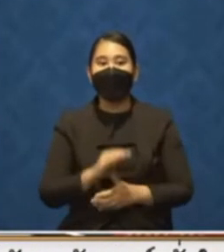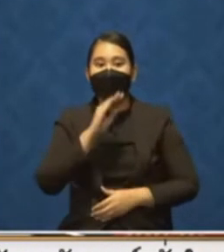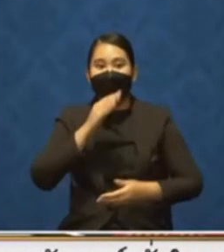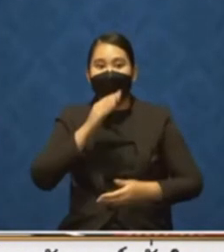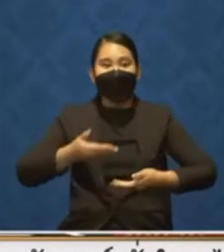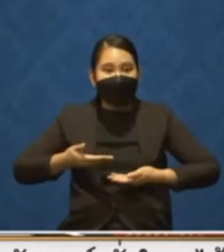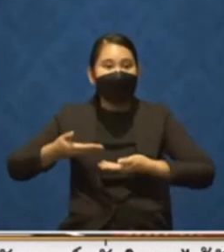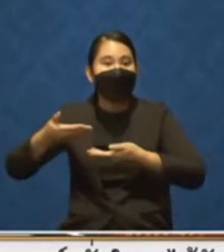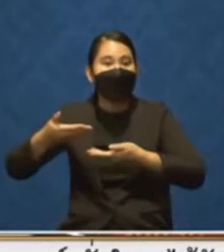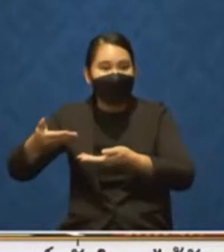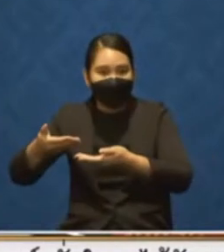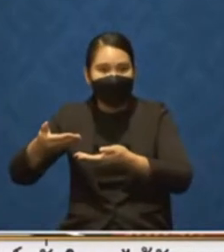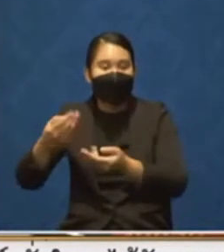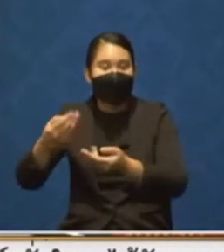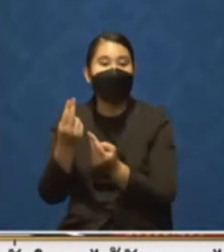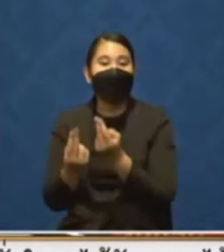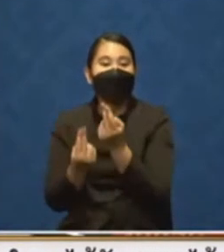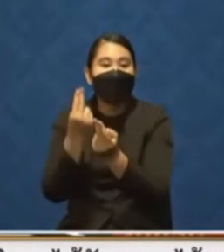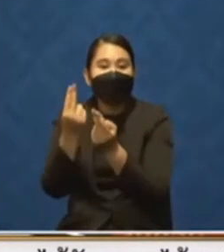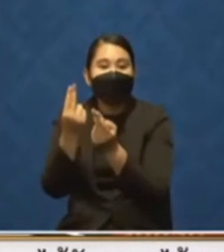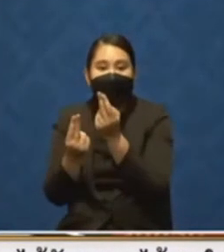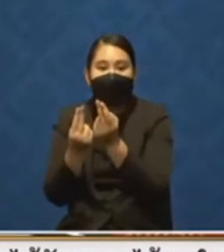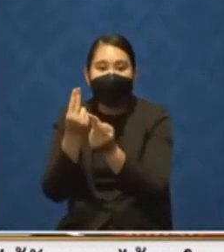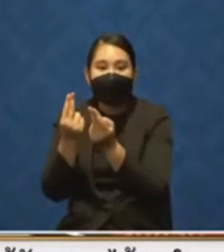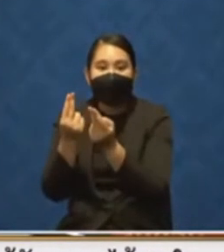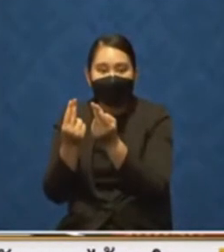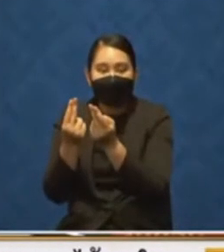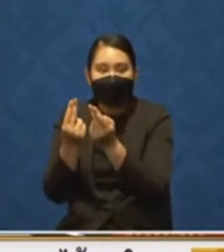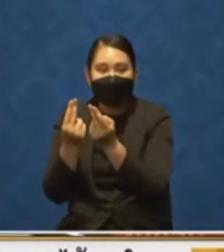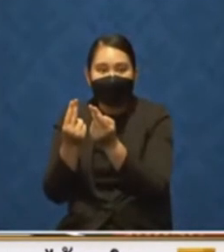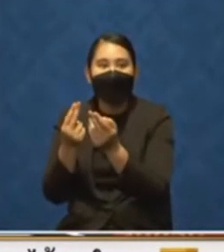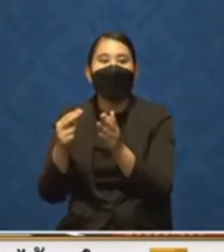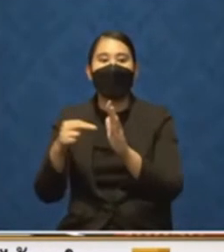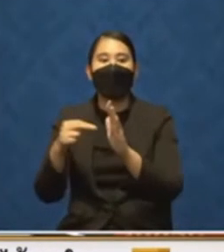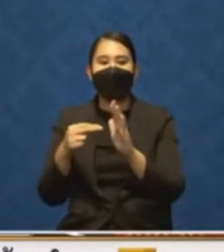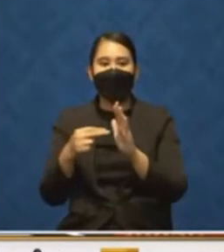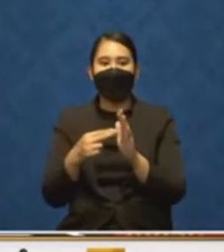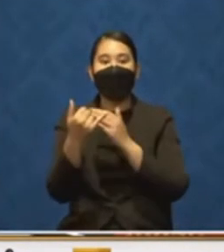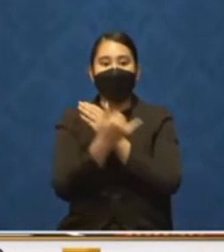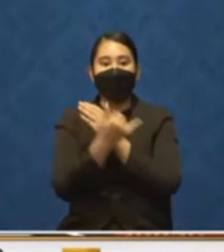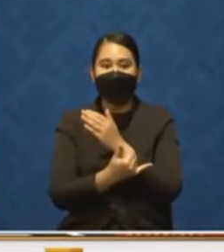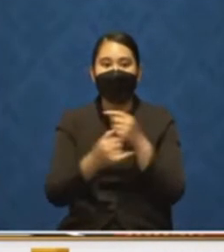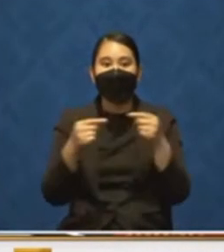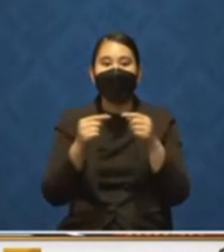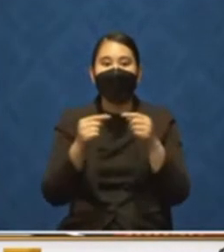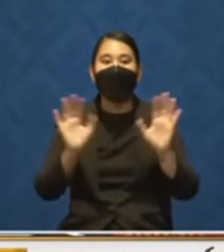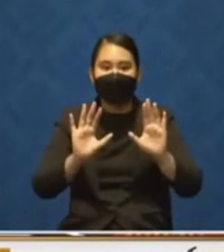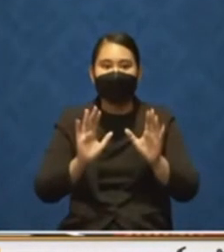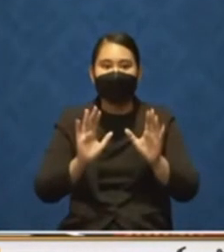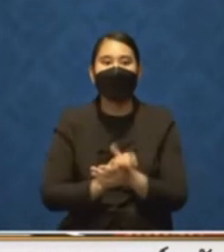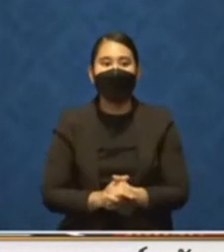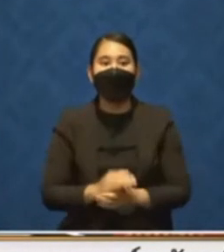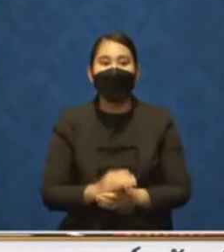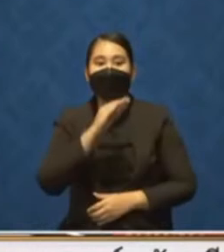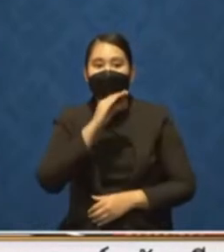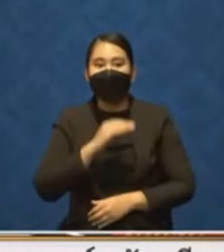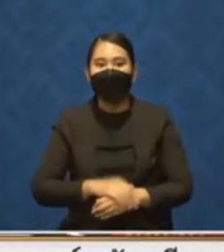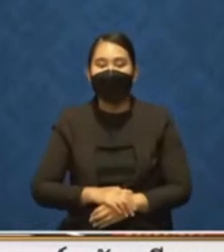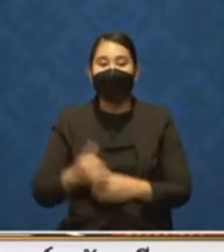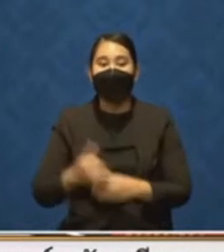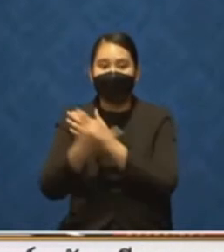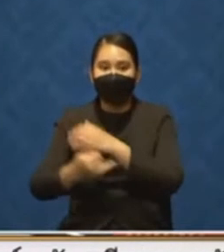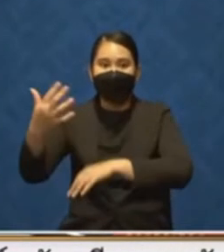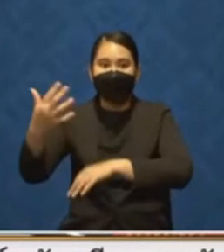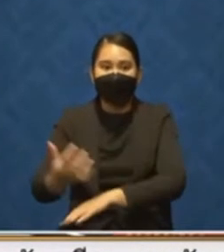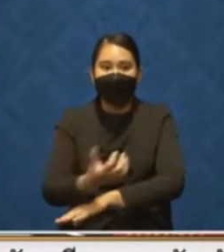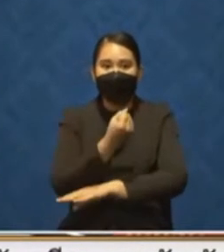ให้ไปเยี่ยมเย็นแขกบ้านแขกเมืองต่างประเทศเยอะไม่ได้หมายของเป็นการต่างประเทศกับเป็นระเบียบการทูตกระทั่งไปยึดอำนาจประเทศไหนมาก็ยัง